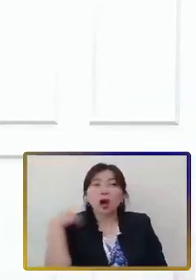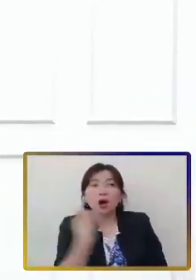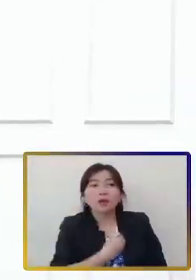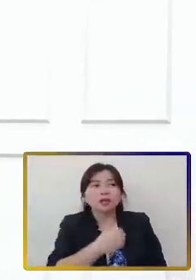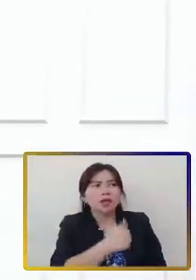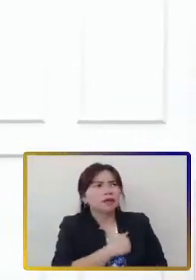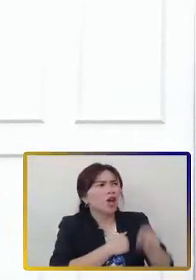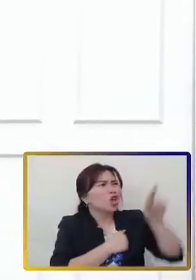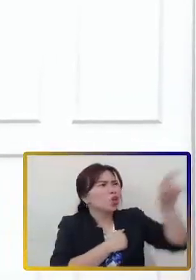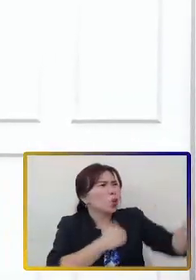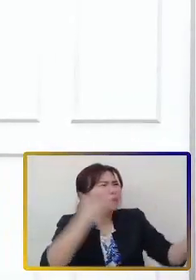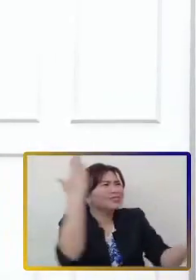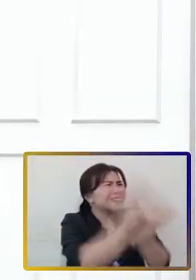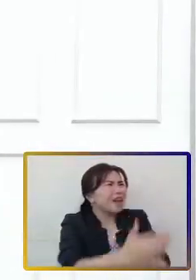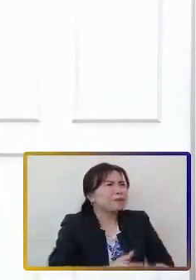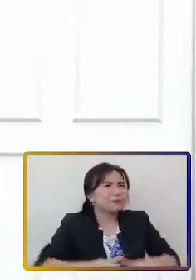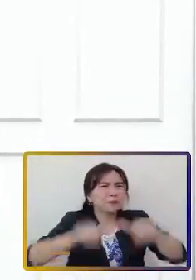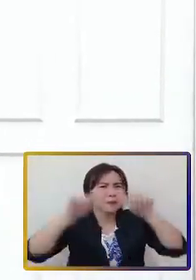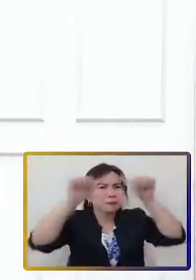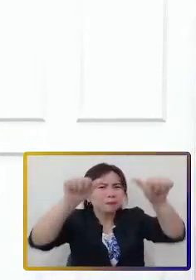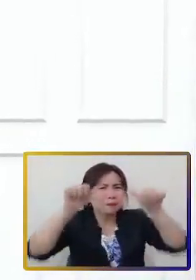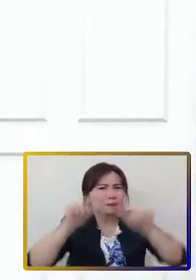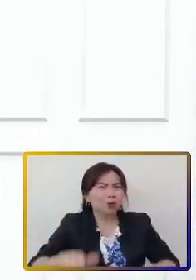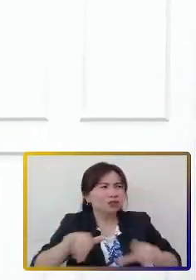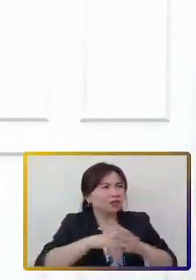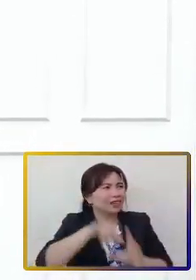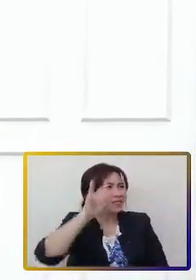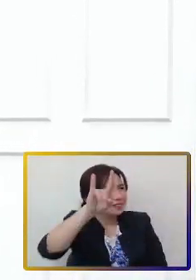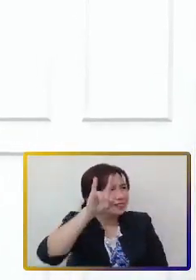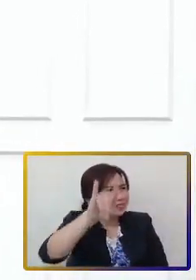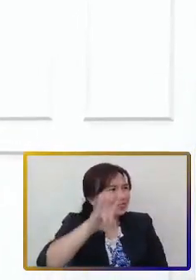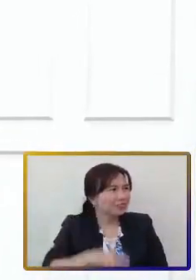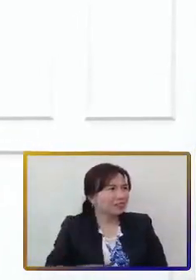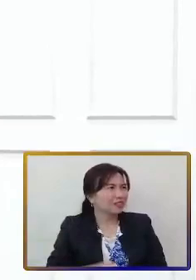na finding myself ano kasin